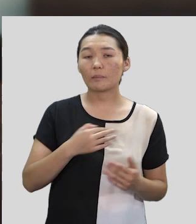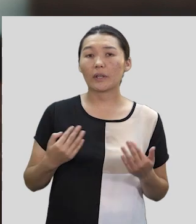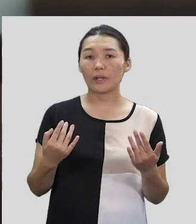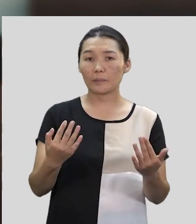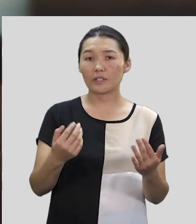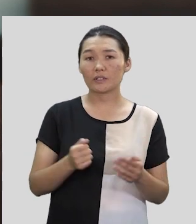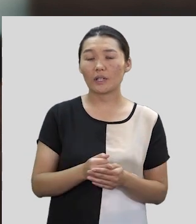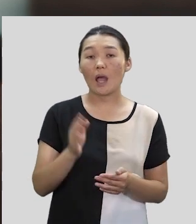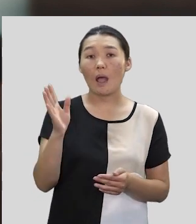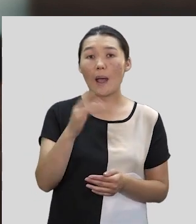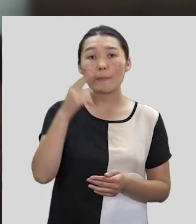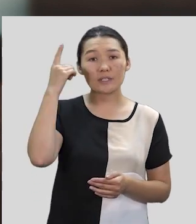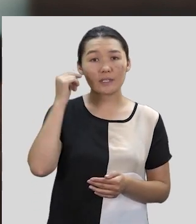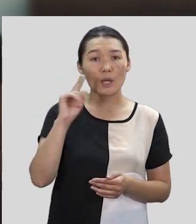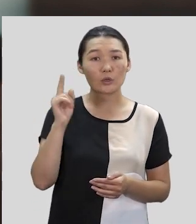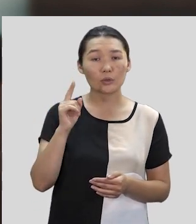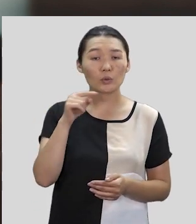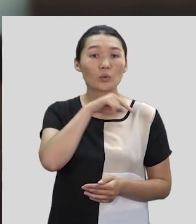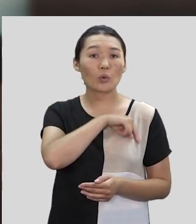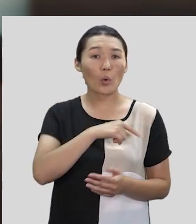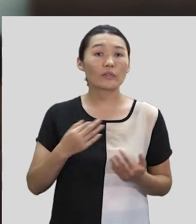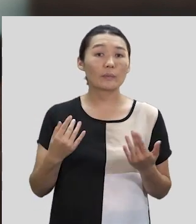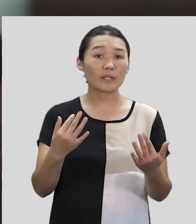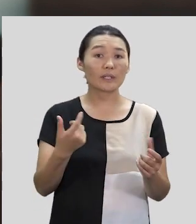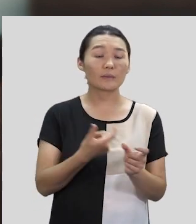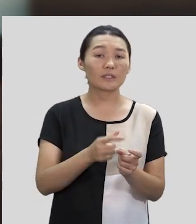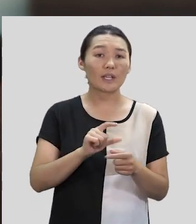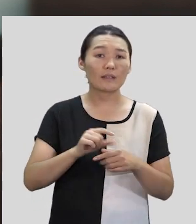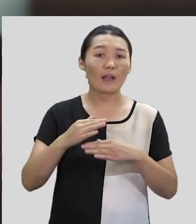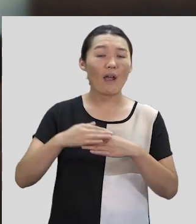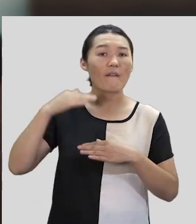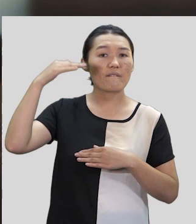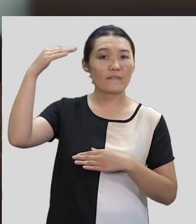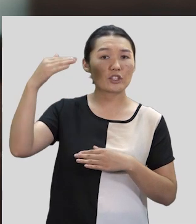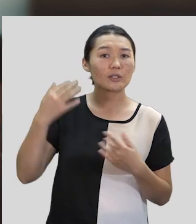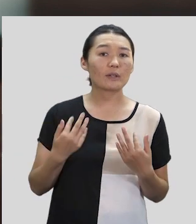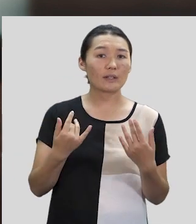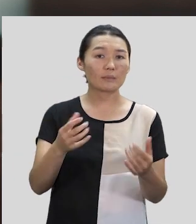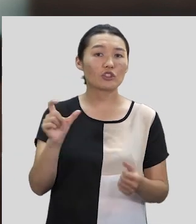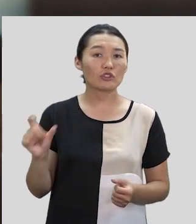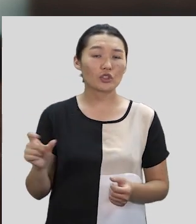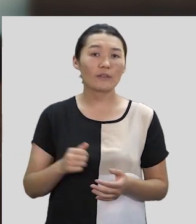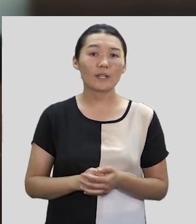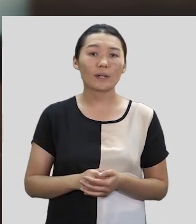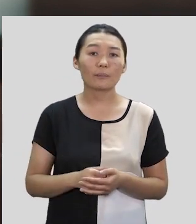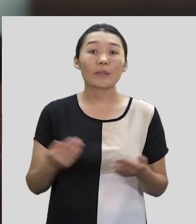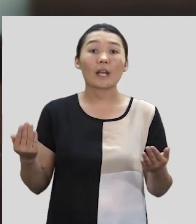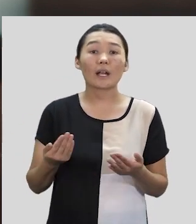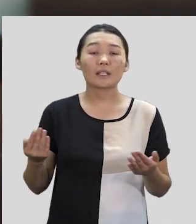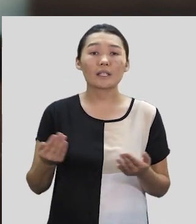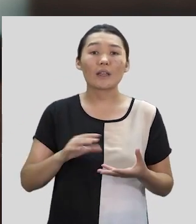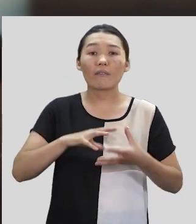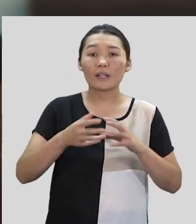мы знаем с вами что духовные потребности это высшие потребности человека какие же выводы мы